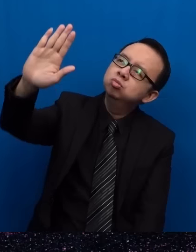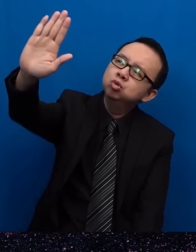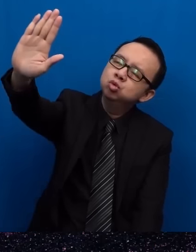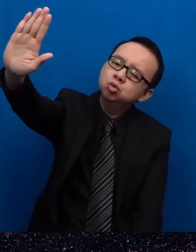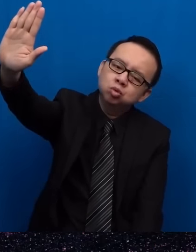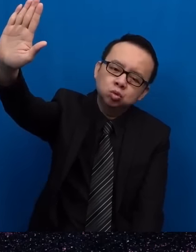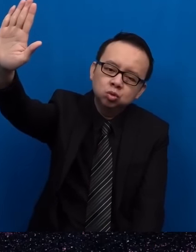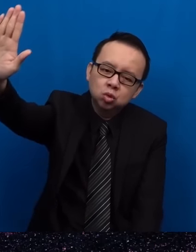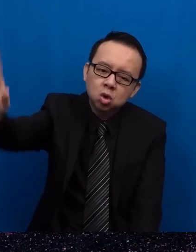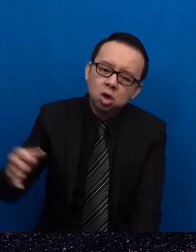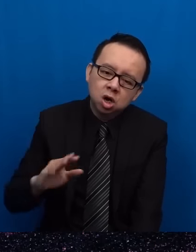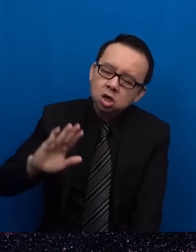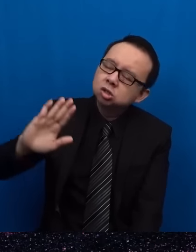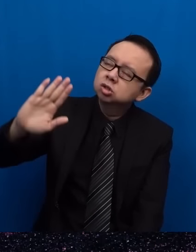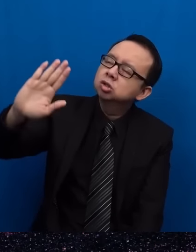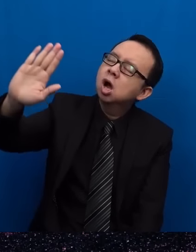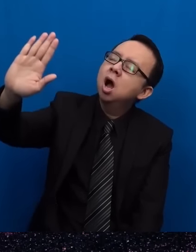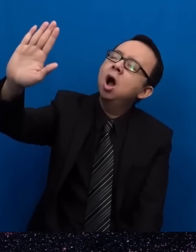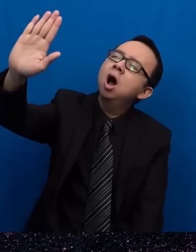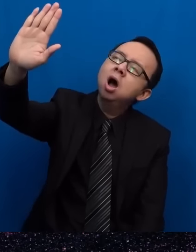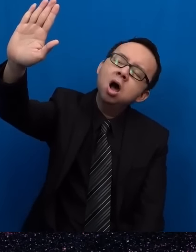memerlukan.